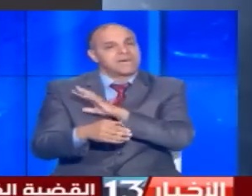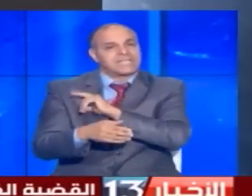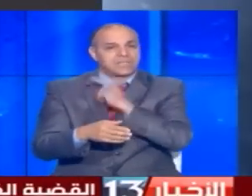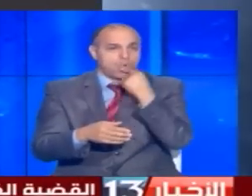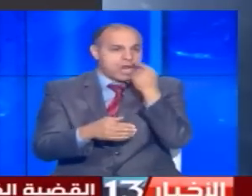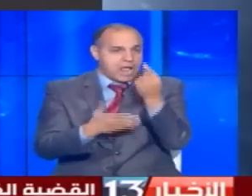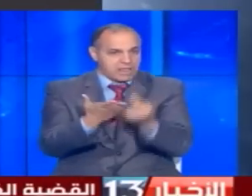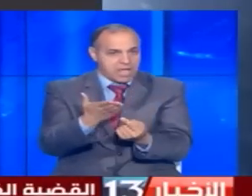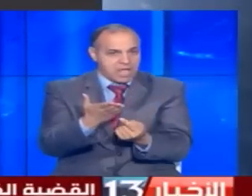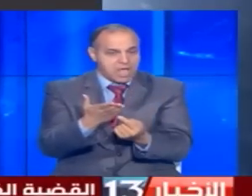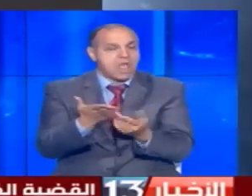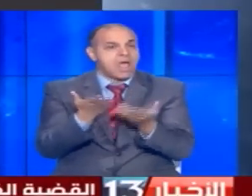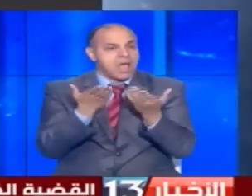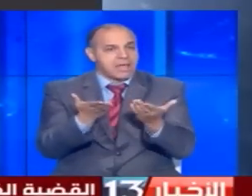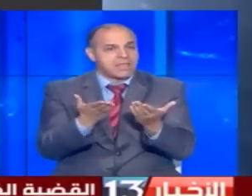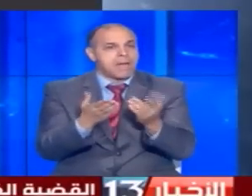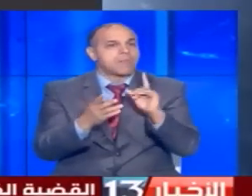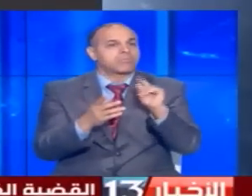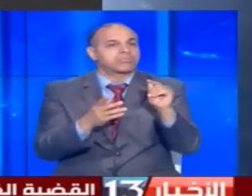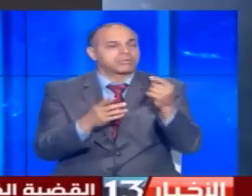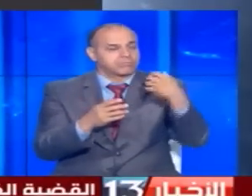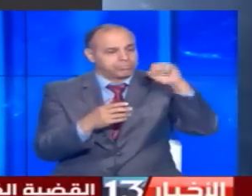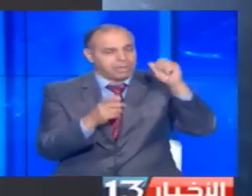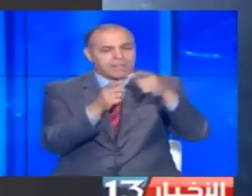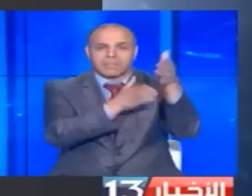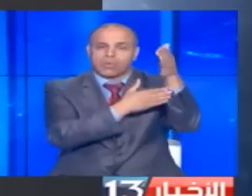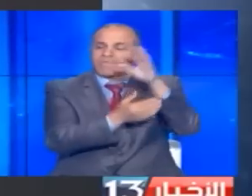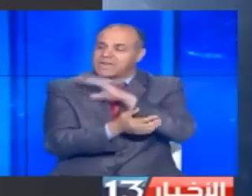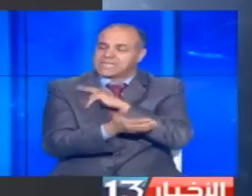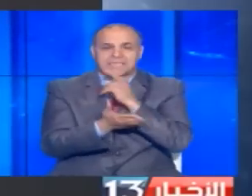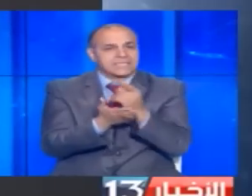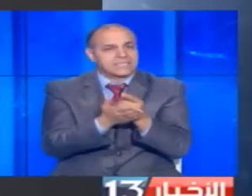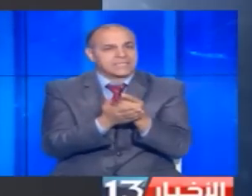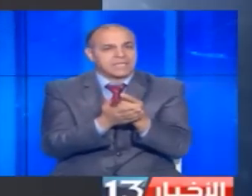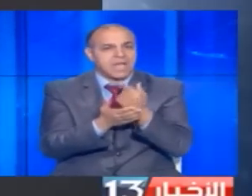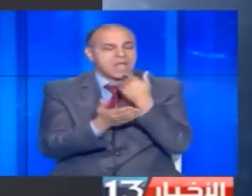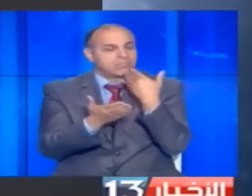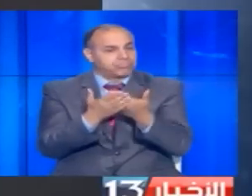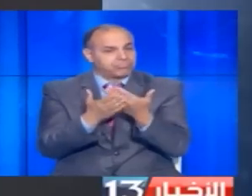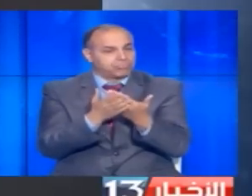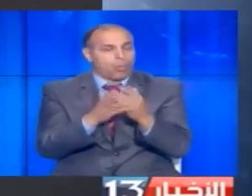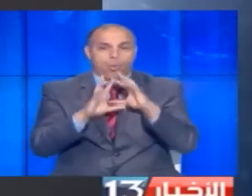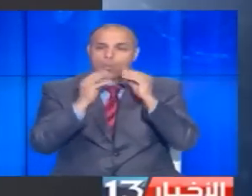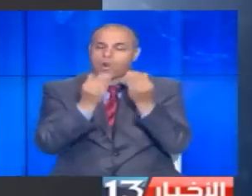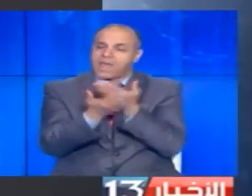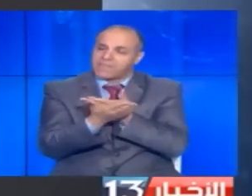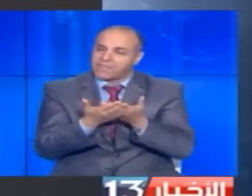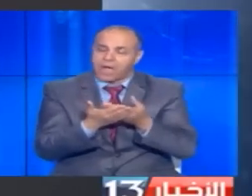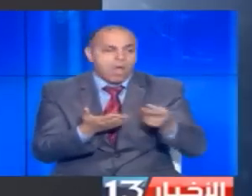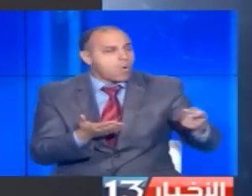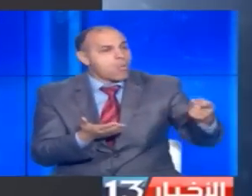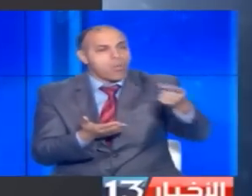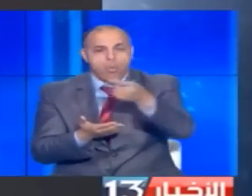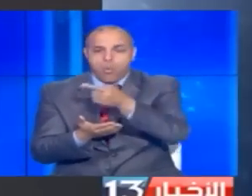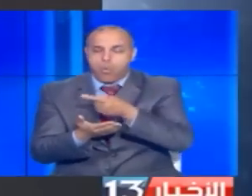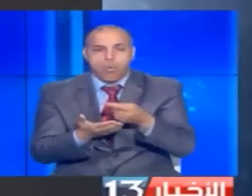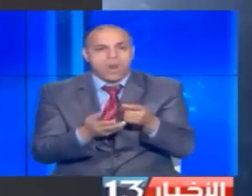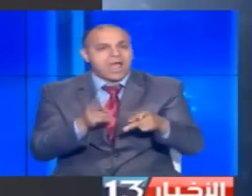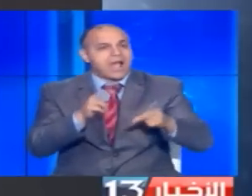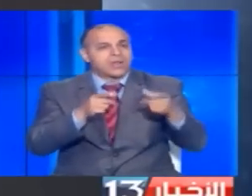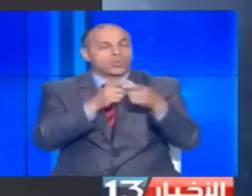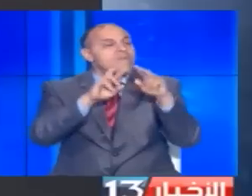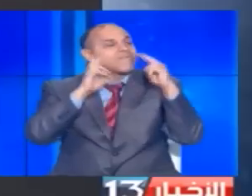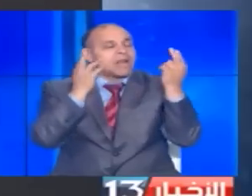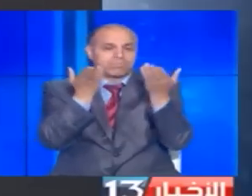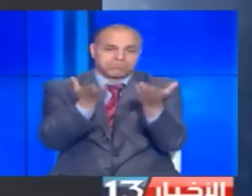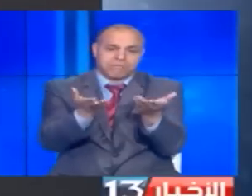منصور بأن الأمر بمثابة انتصار لدولة فلسطين، وهو دليل على الإجماع والثقة التي تمنحها أغلب دول